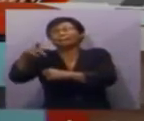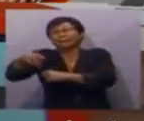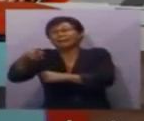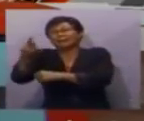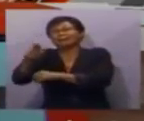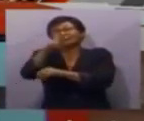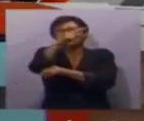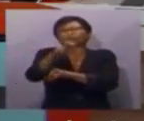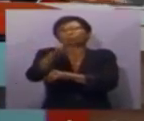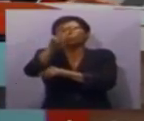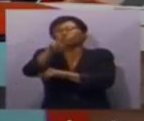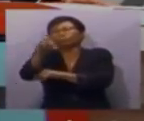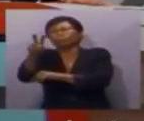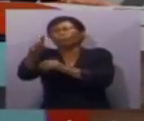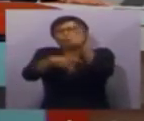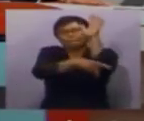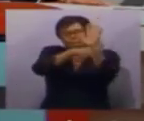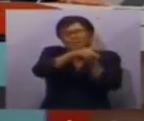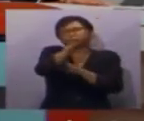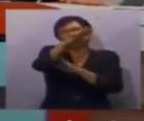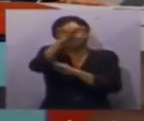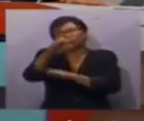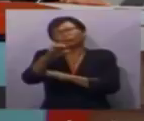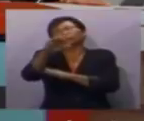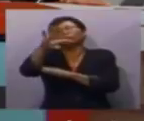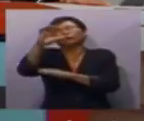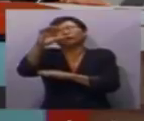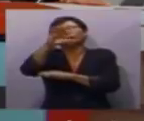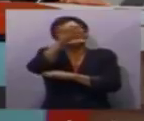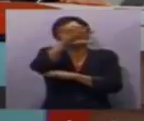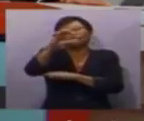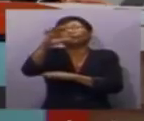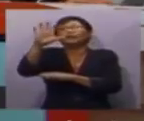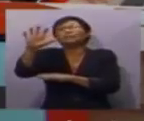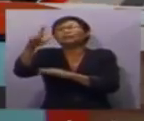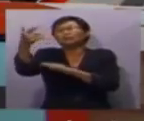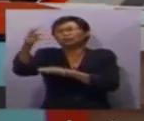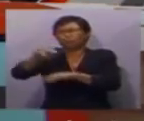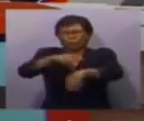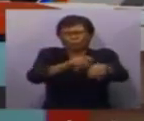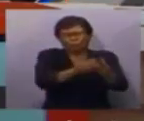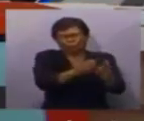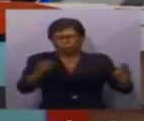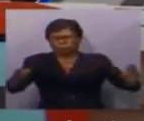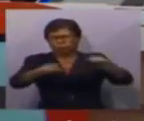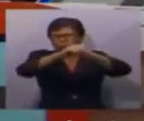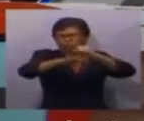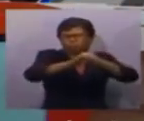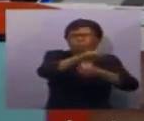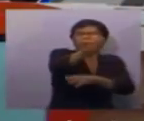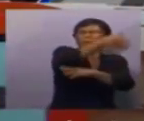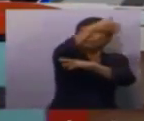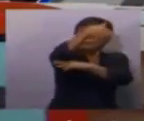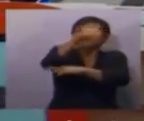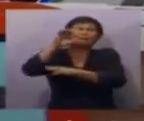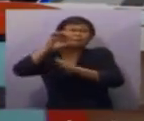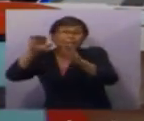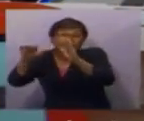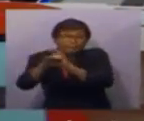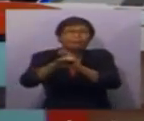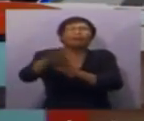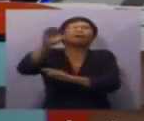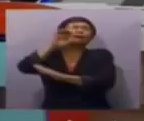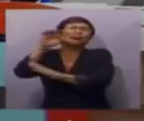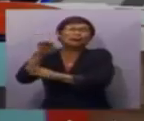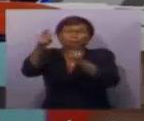di 222 parlimen dan 505 DUN. Sepanjang tempoh berkempen, hanya bendera, gambar calon dan